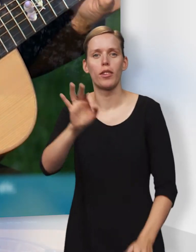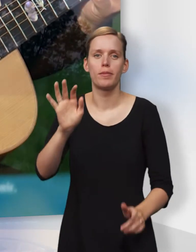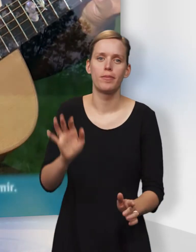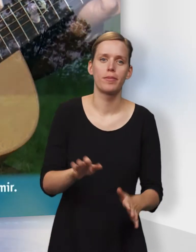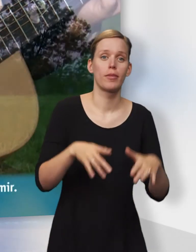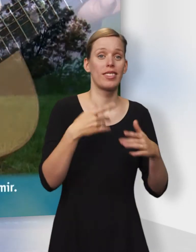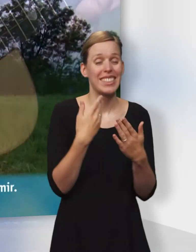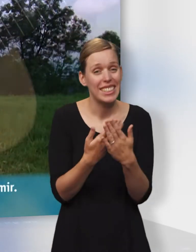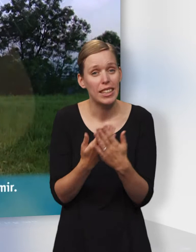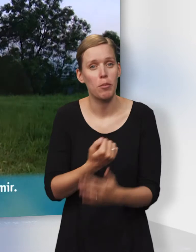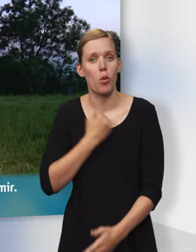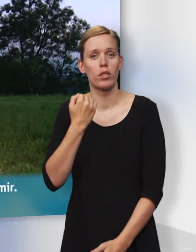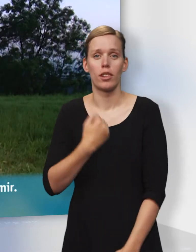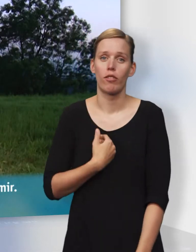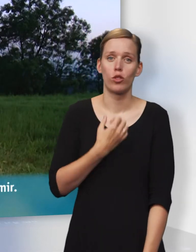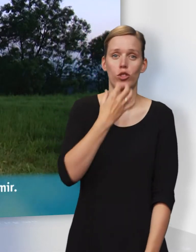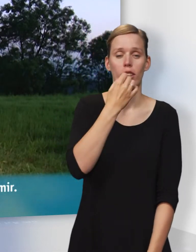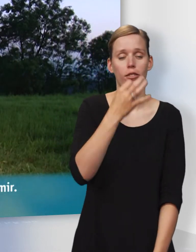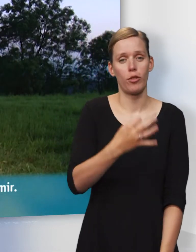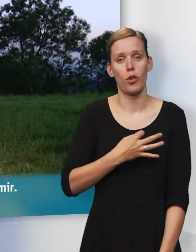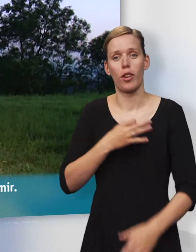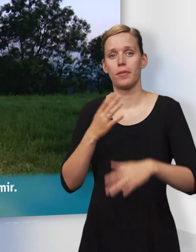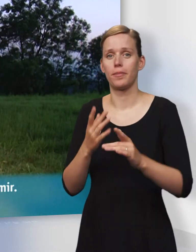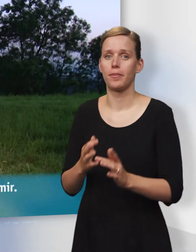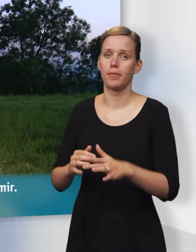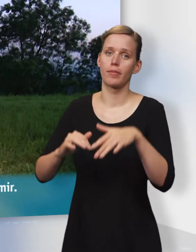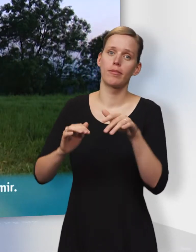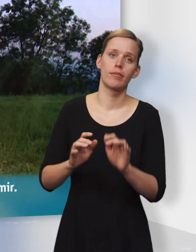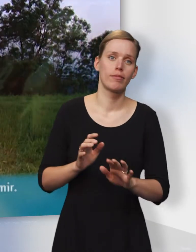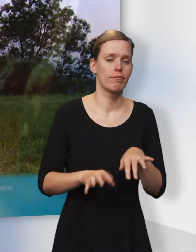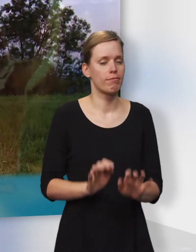dir, den Mut wünsche ich mir.